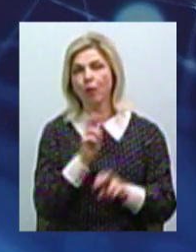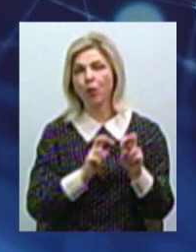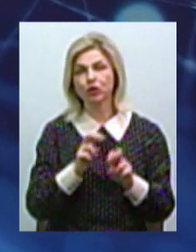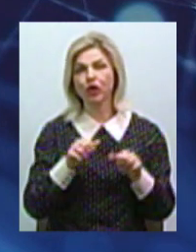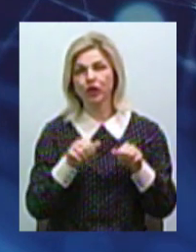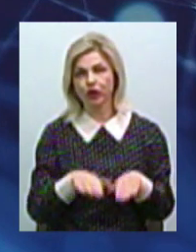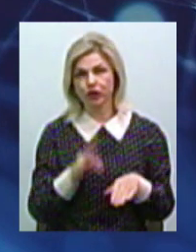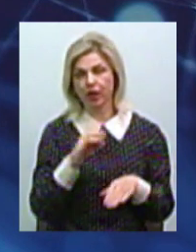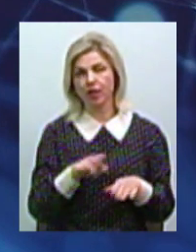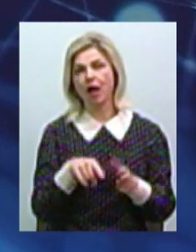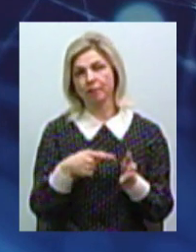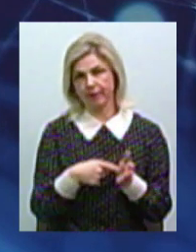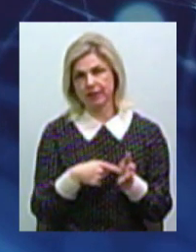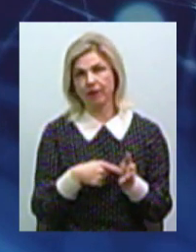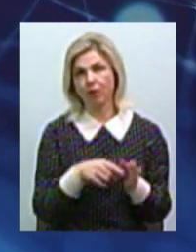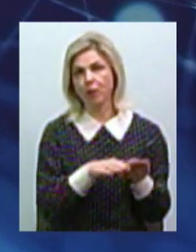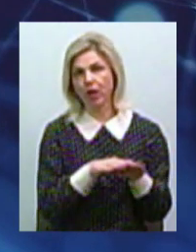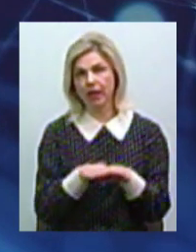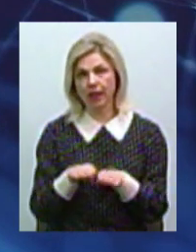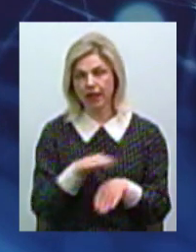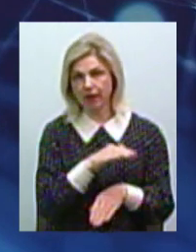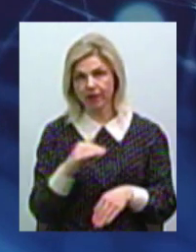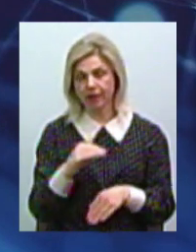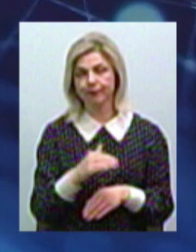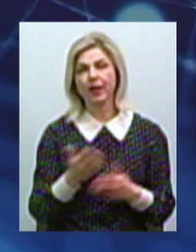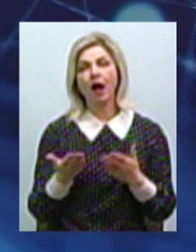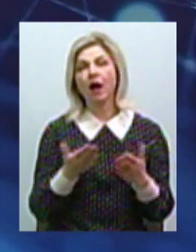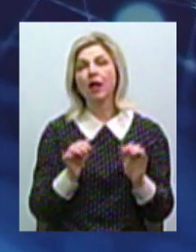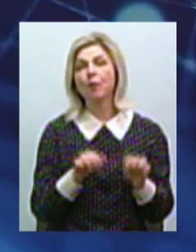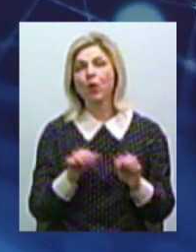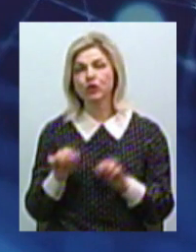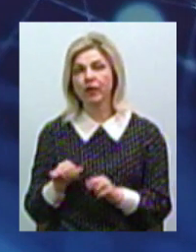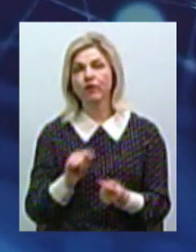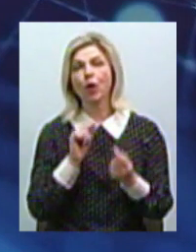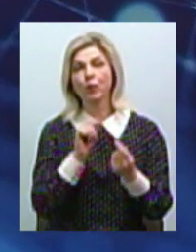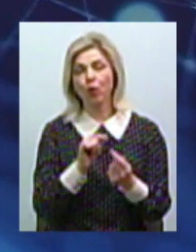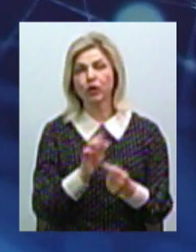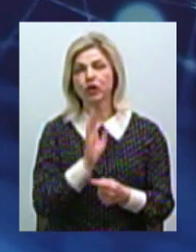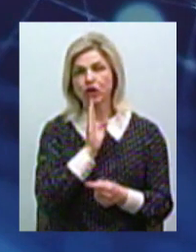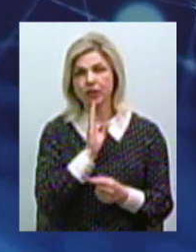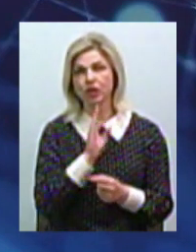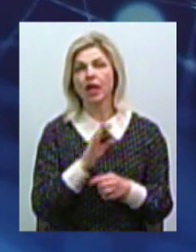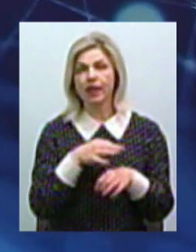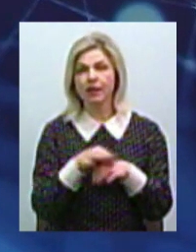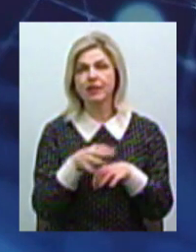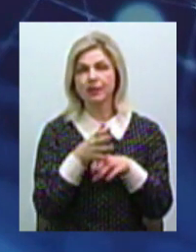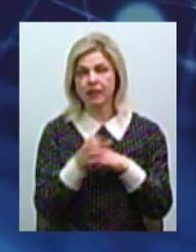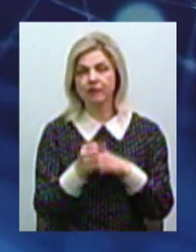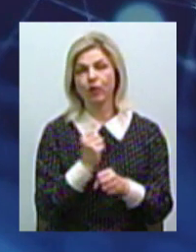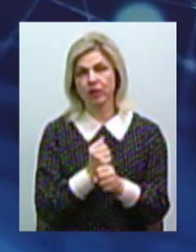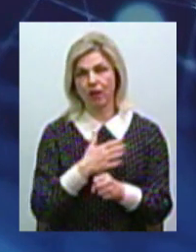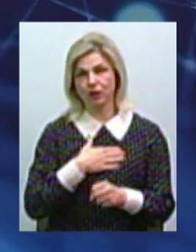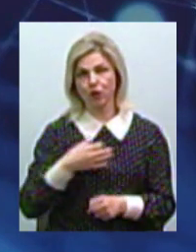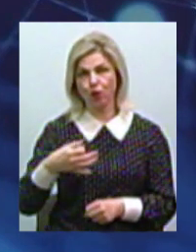на місцевому рівні. Про те, які можливості протидії гендерному насильству створені в нашій області,